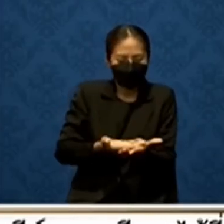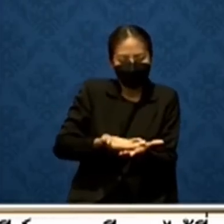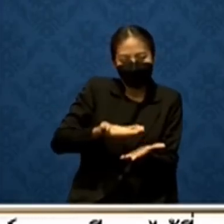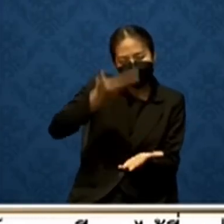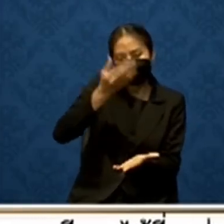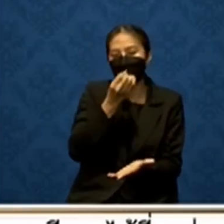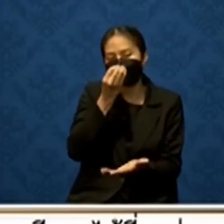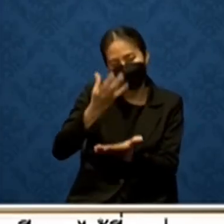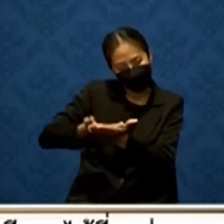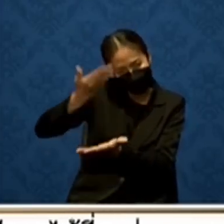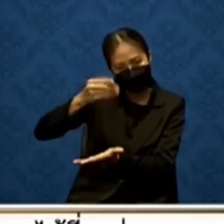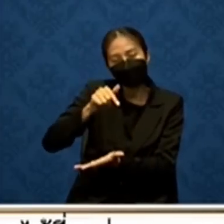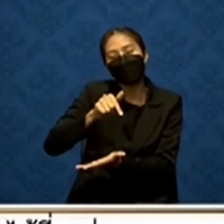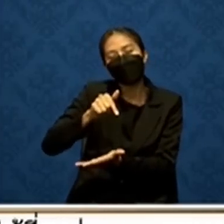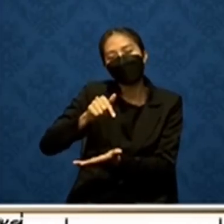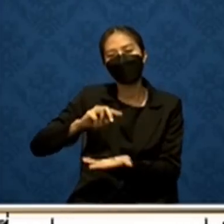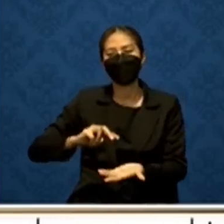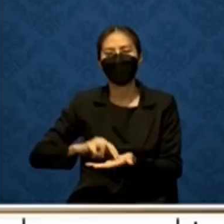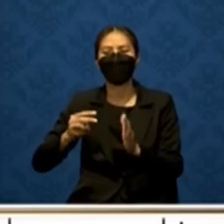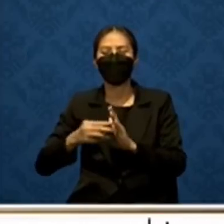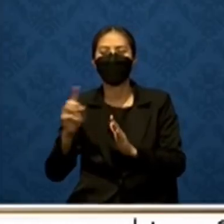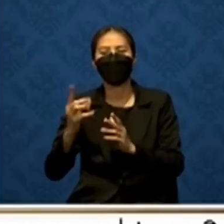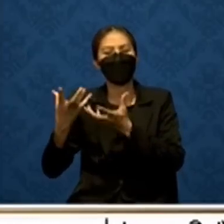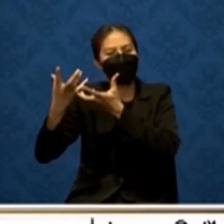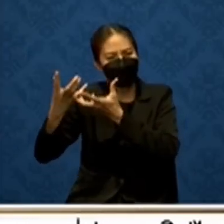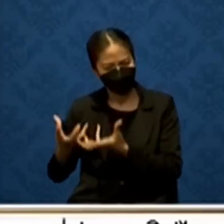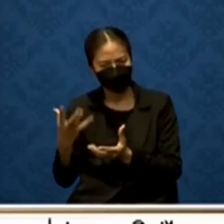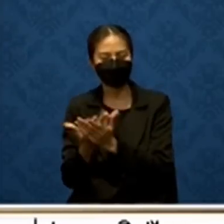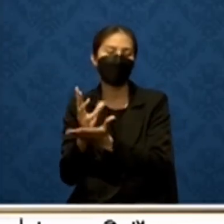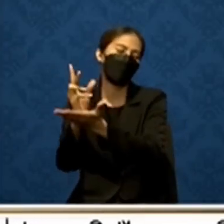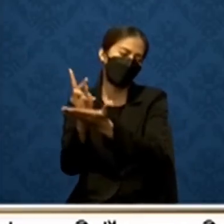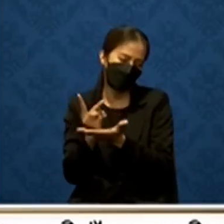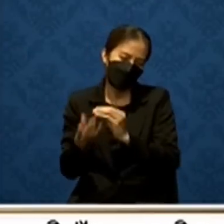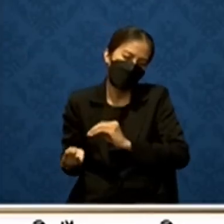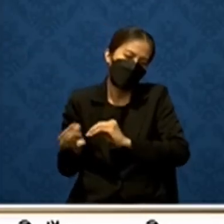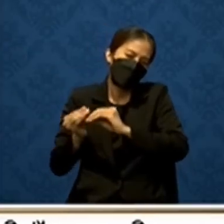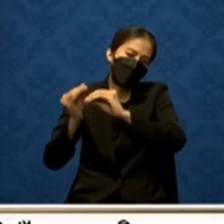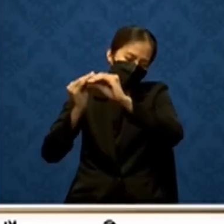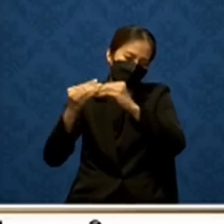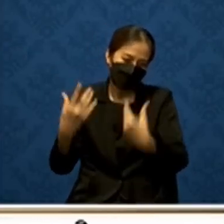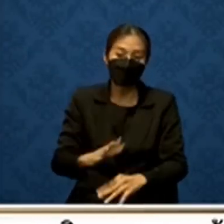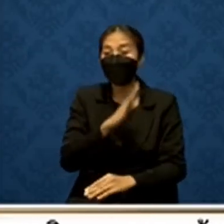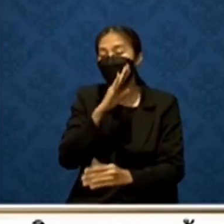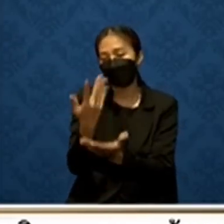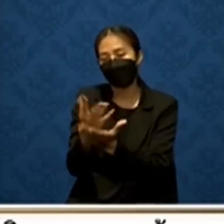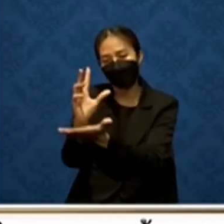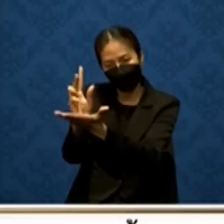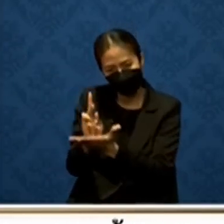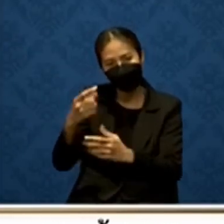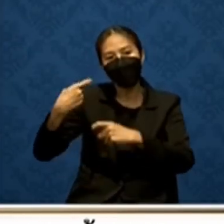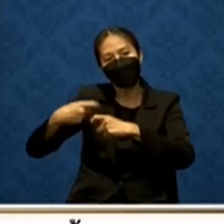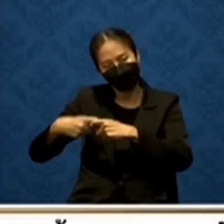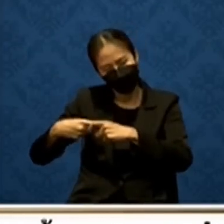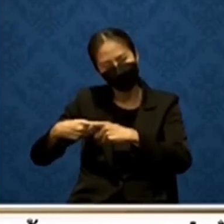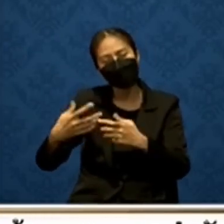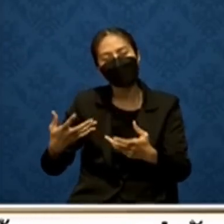นะน turtles รืaturาระขเงิกู้ของเรากจะสงข้นตามไปด้วยการกู้ก็จะยากมากขึ้นลายได้ก็ผ่านผ่นการกู้ก็จะหลดกอ